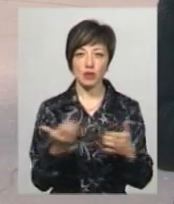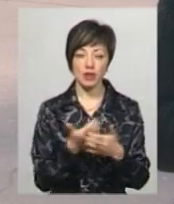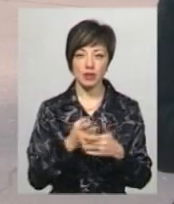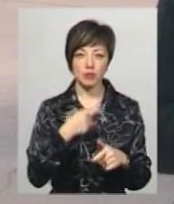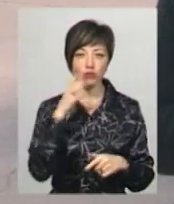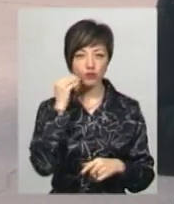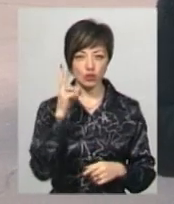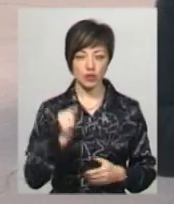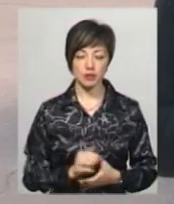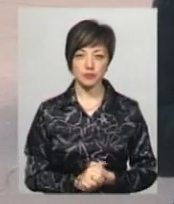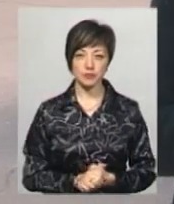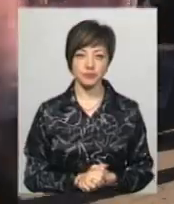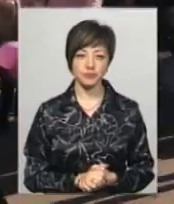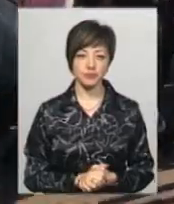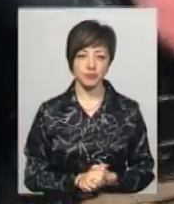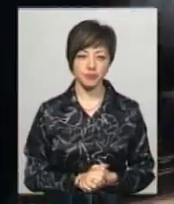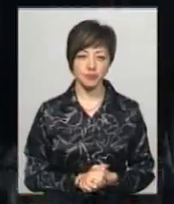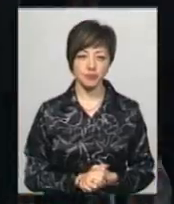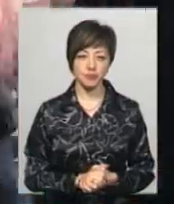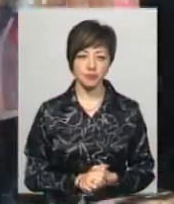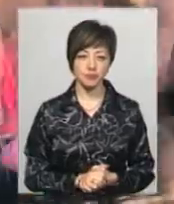кінотеатру імені Тараса Григоровича Шевченка.